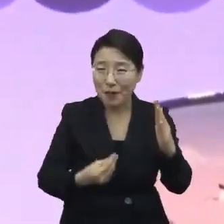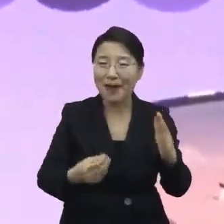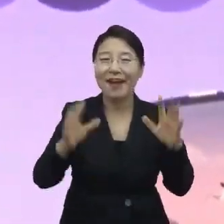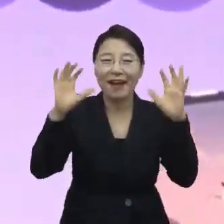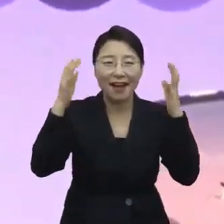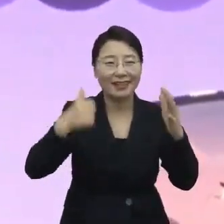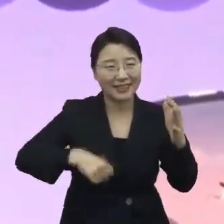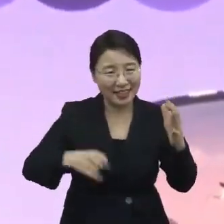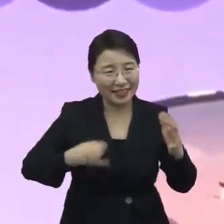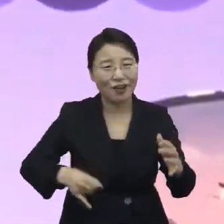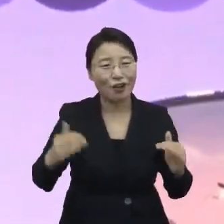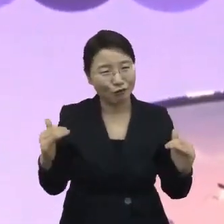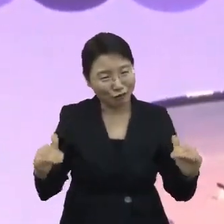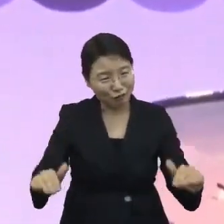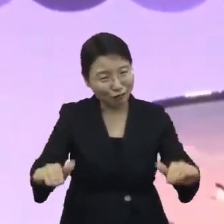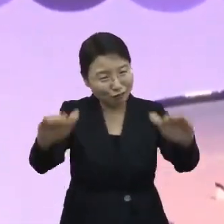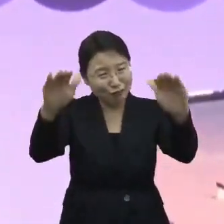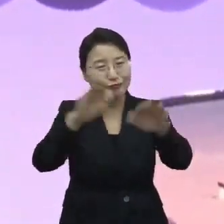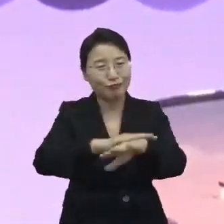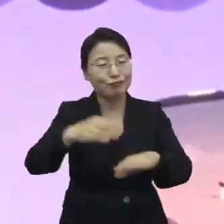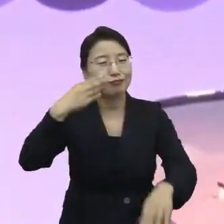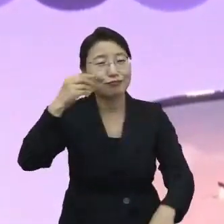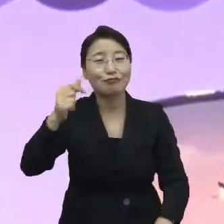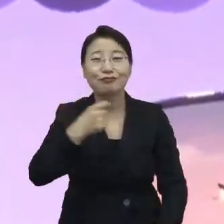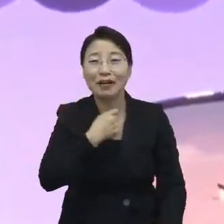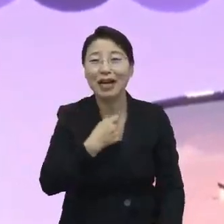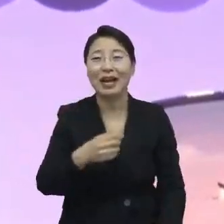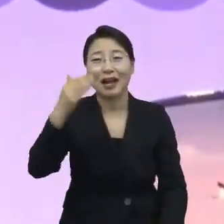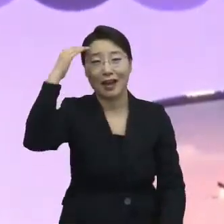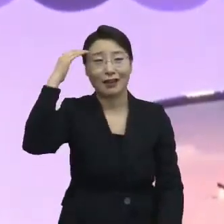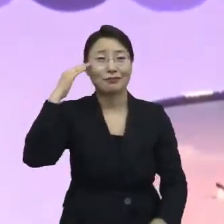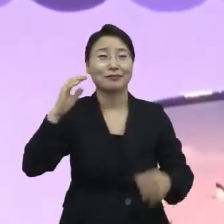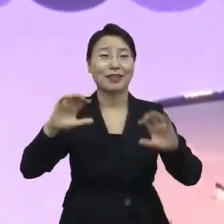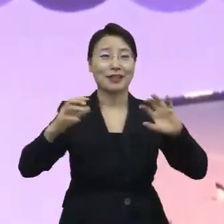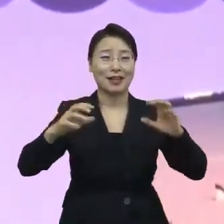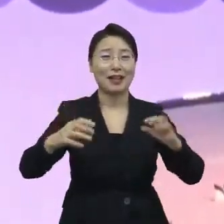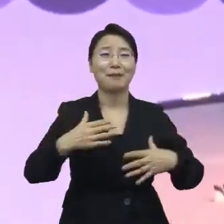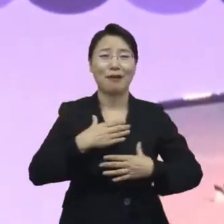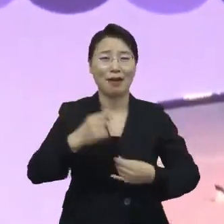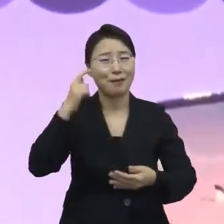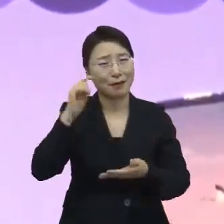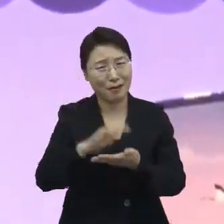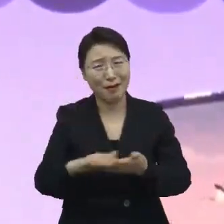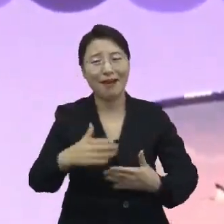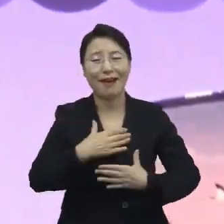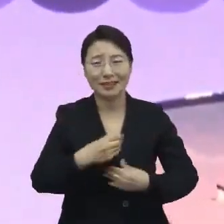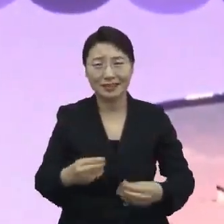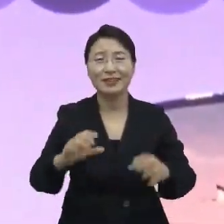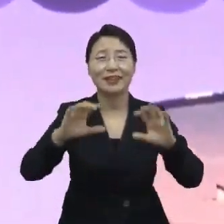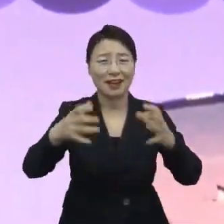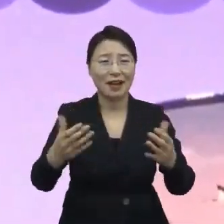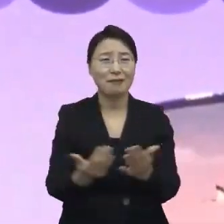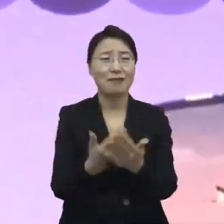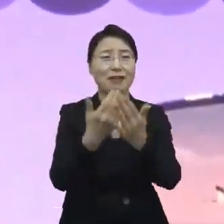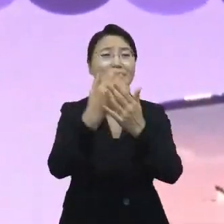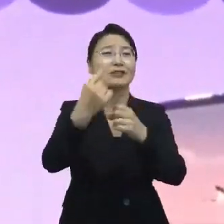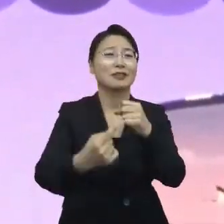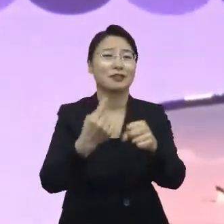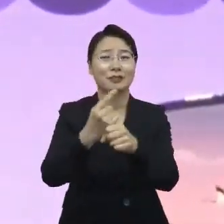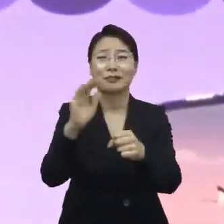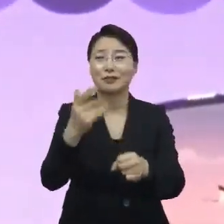아이들, 자녀들도 잘 크기를 바랍니다. 무엇보다도 우리나라가 더욱 평화롭고 안전하고 발전하는 한 해가